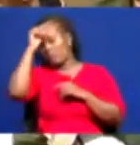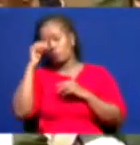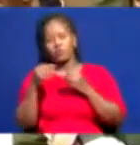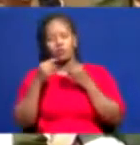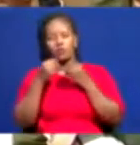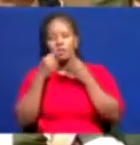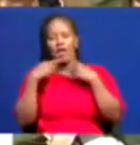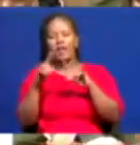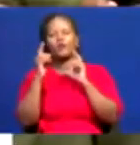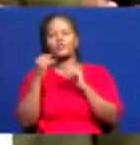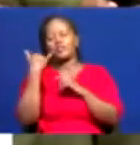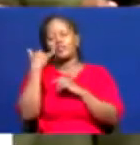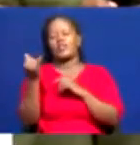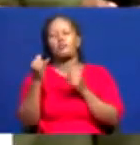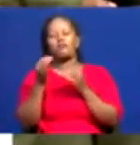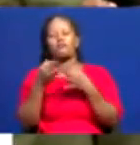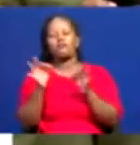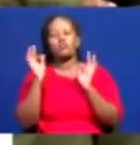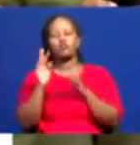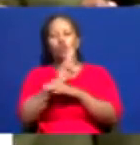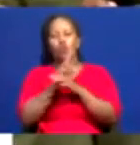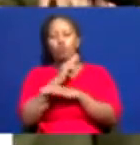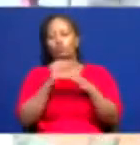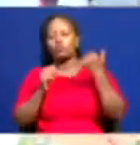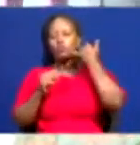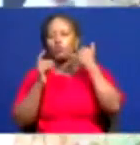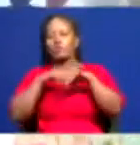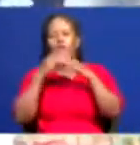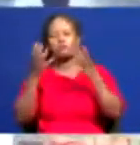kutoa ripoti kuhusu matukio ya dharura wakati wa mvua hiyo ya El Nino.